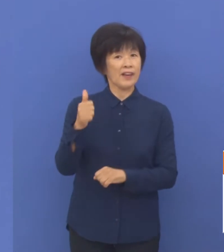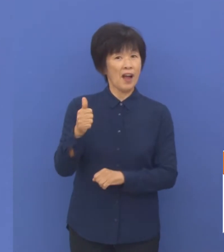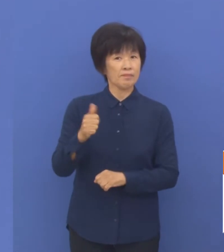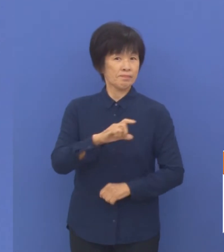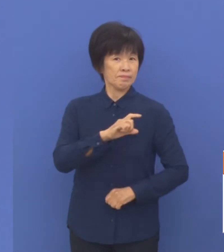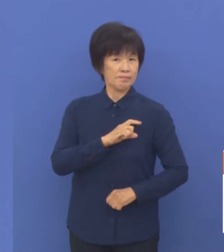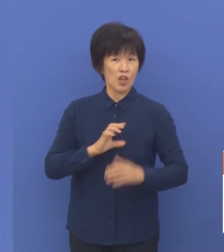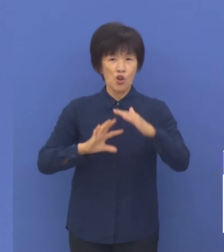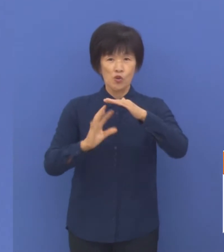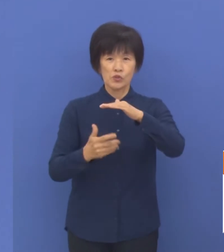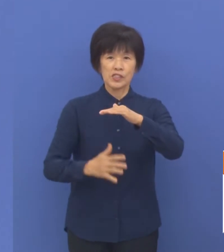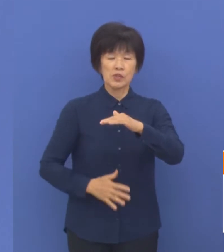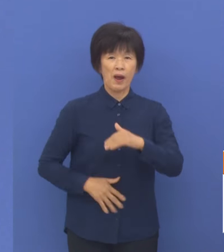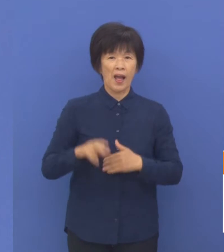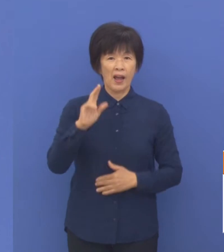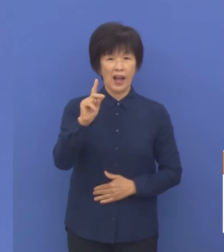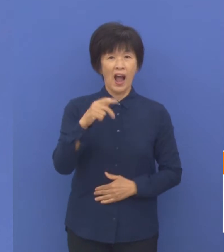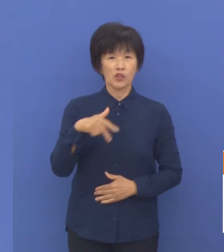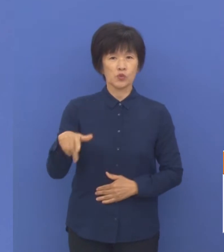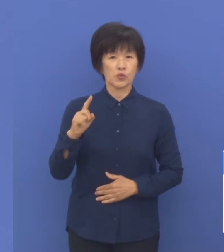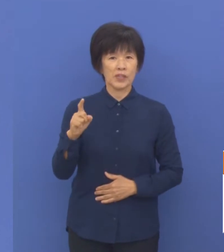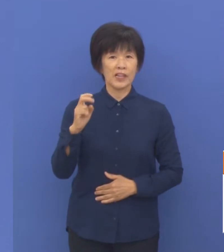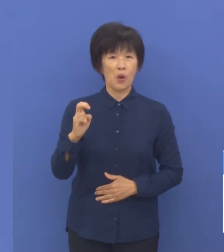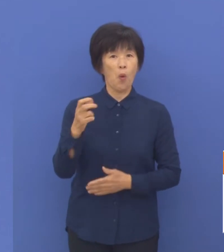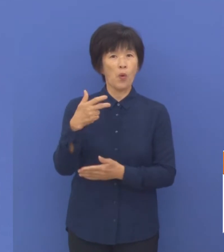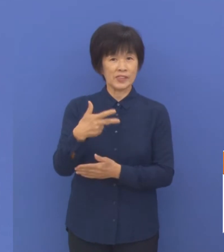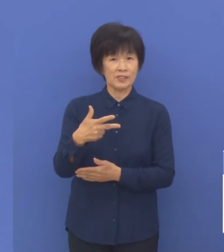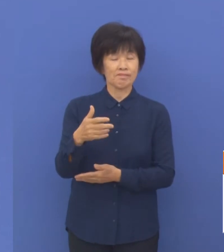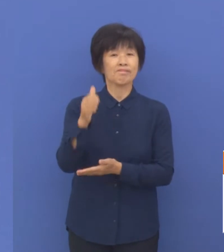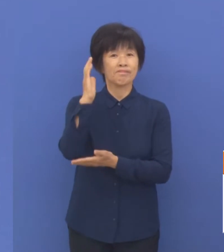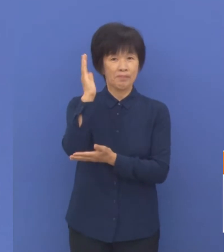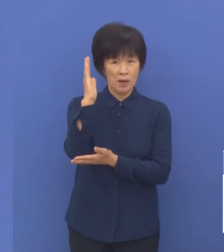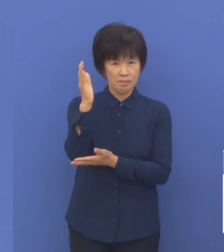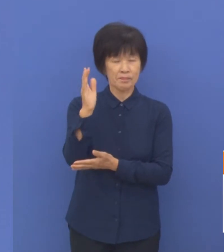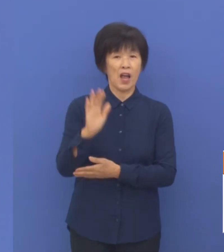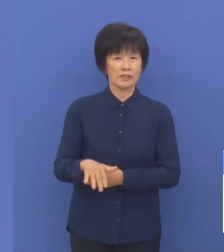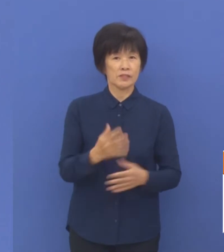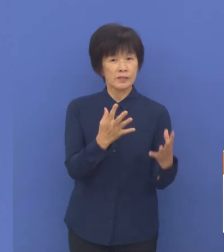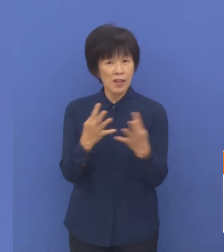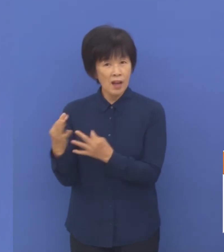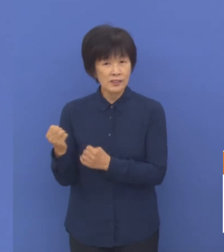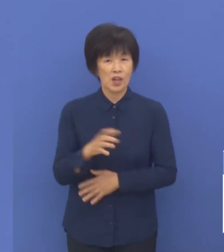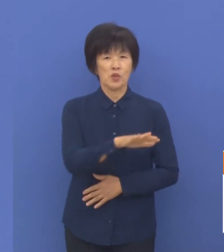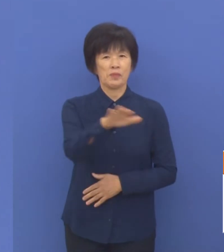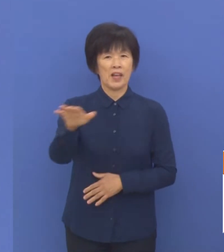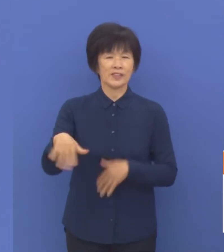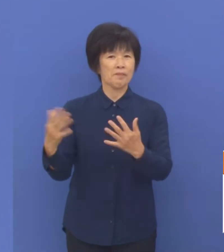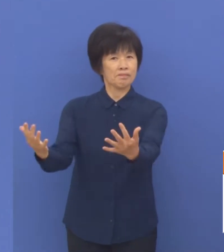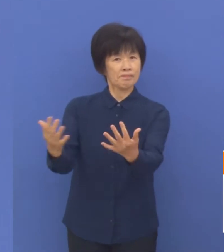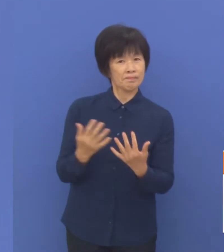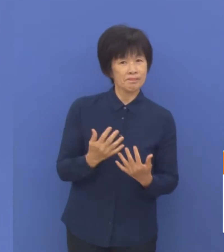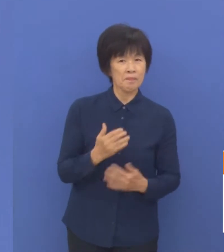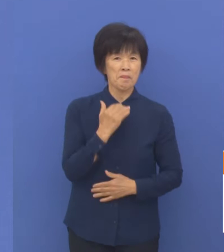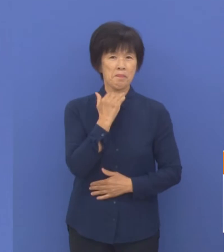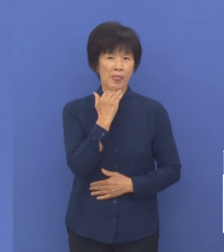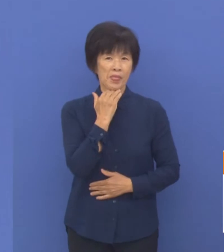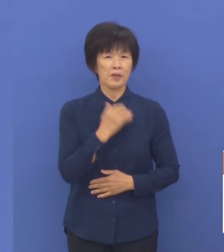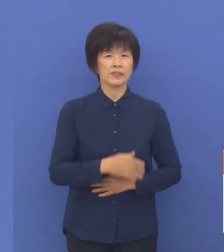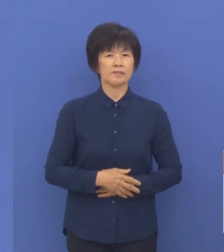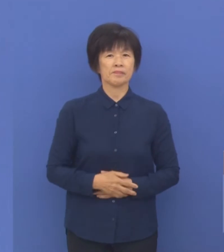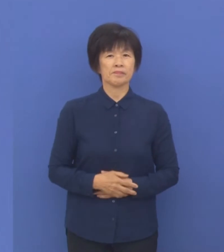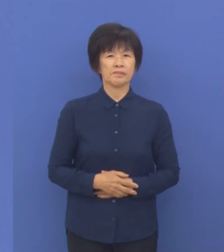氏による講演会を開催します多くの皆さんのご来館をお待ちしています